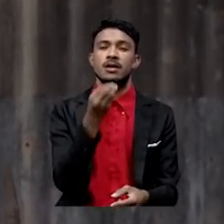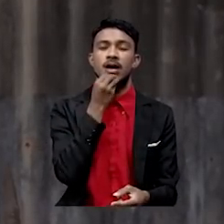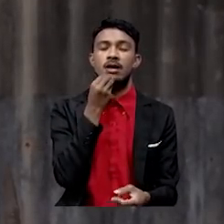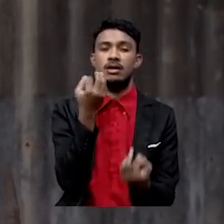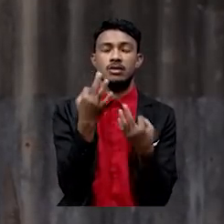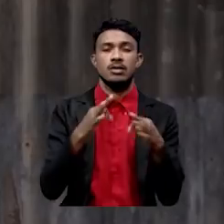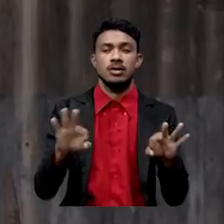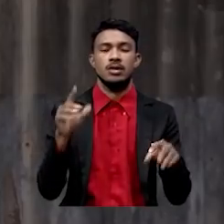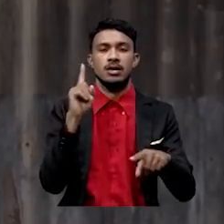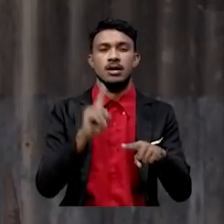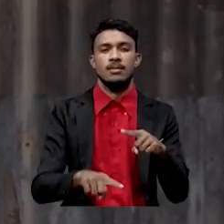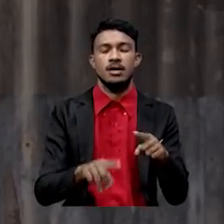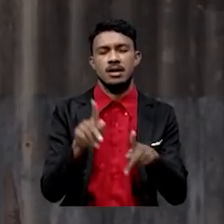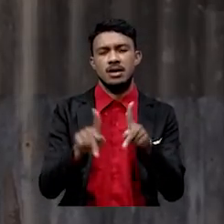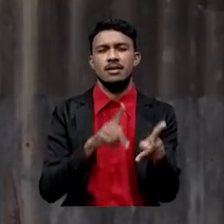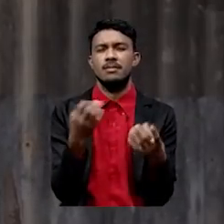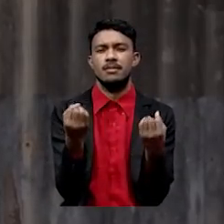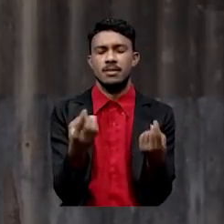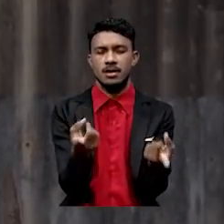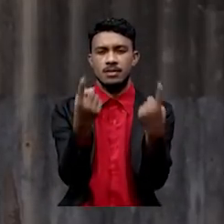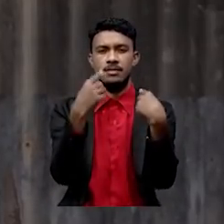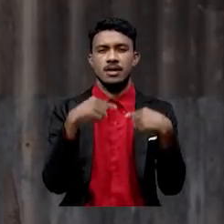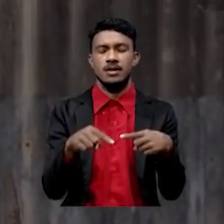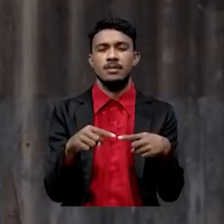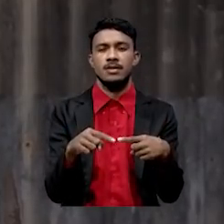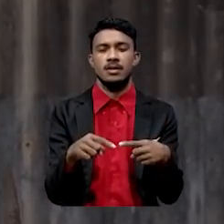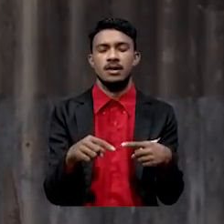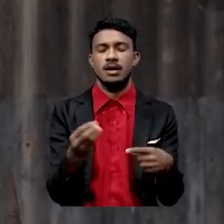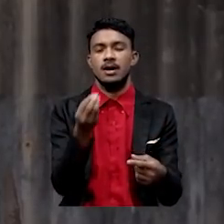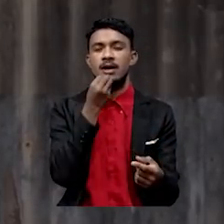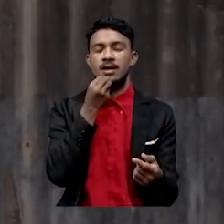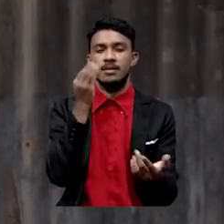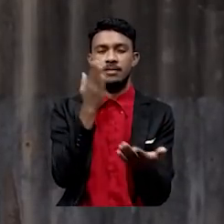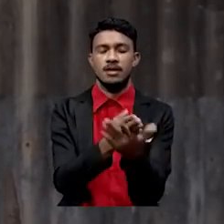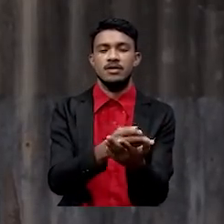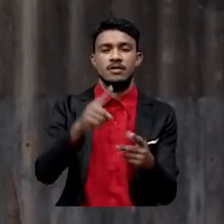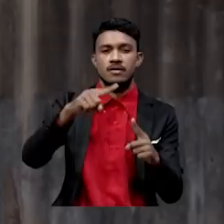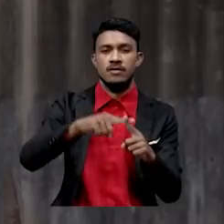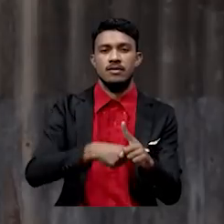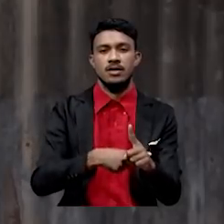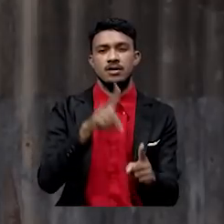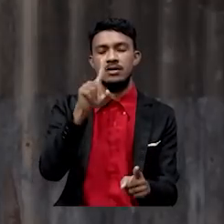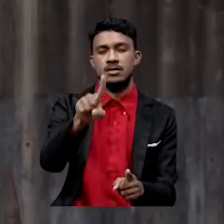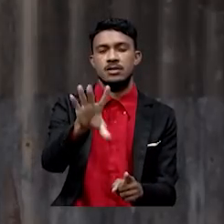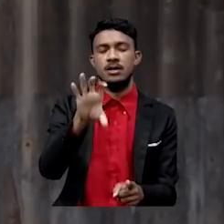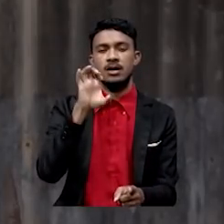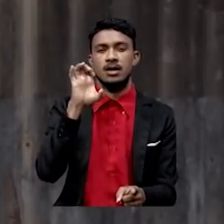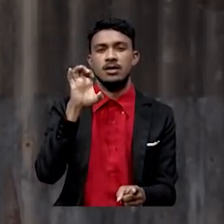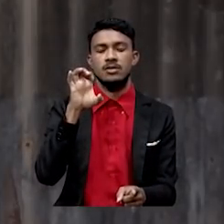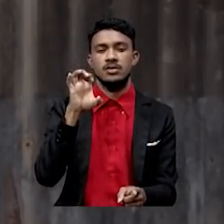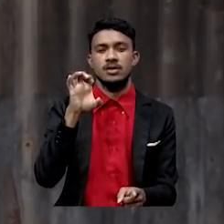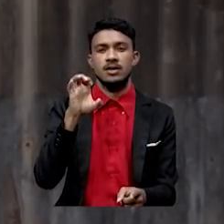labele. Ema barak mai tamos, hang pas pulang ita. tambah 100 nya ke di spasi te bae ma ite